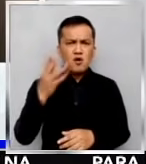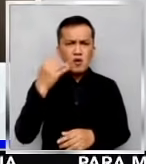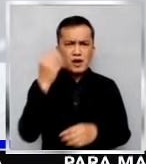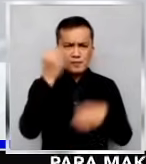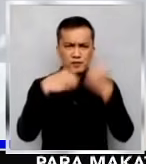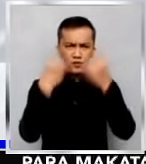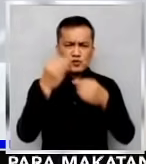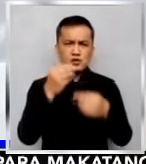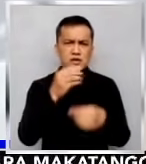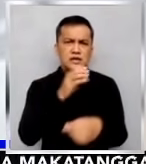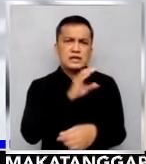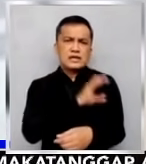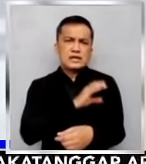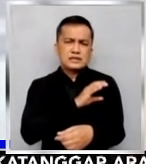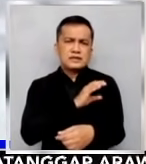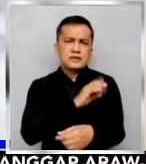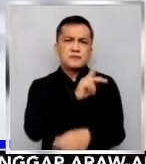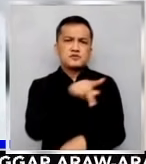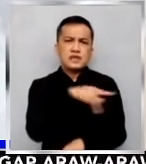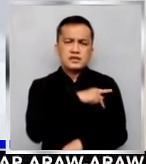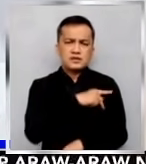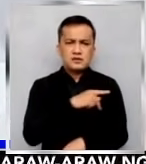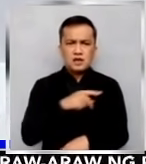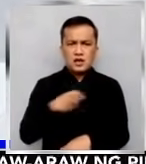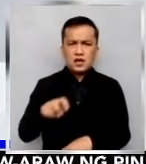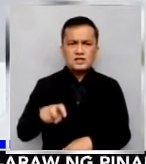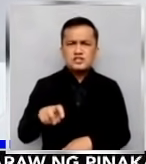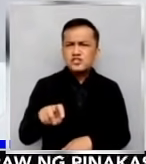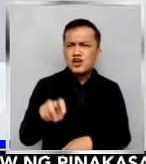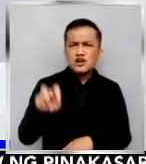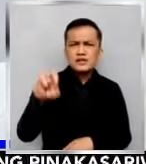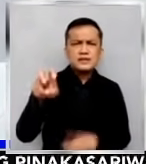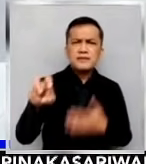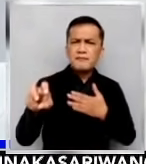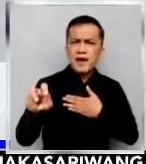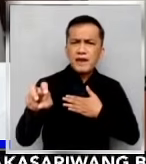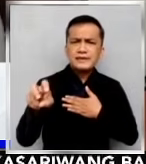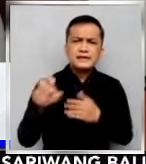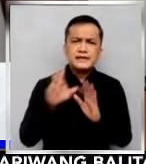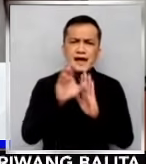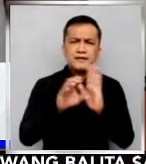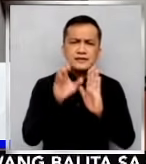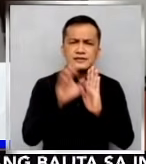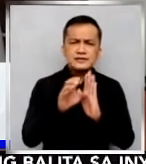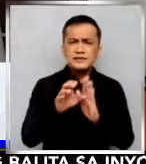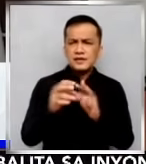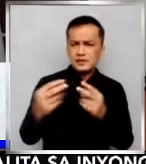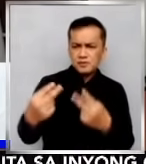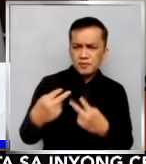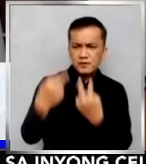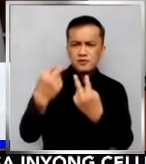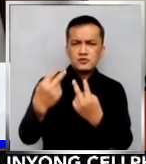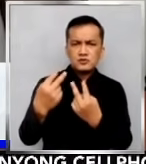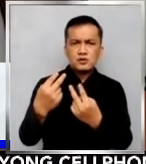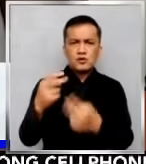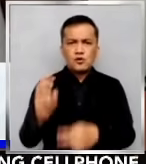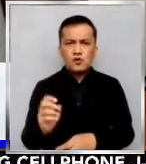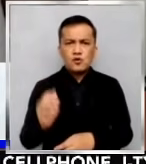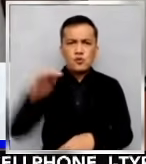nito. Sa journey ng karakter ko at sa mga mapapanood nila, roller coaster of emotions